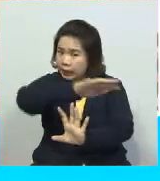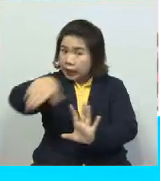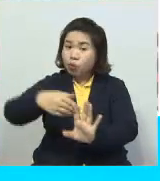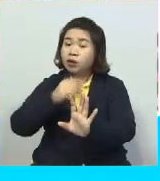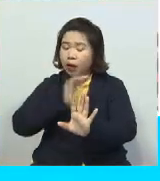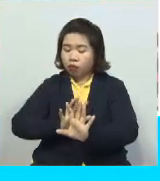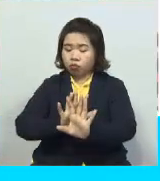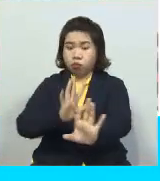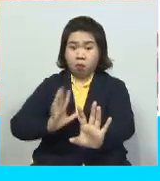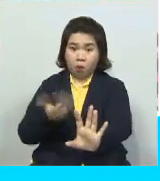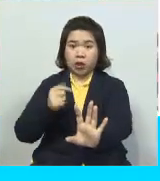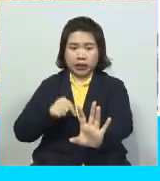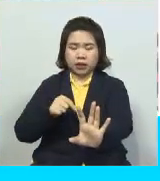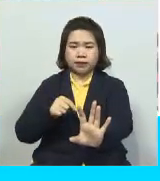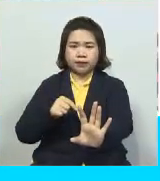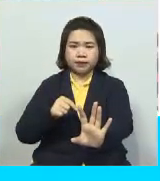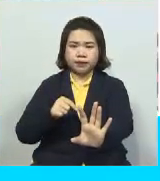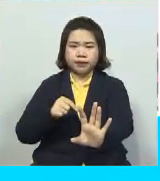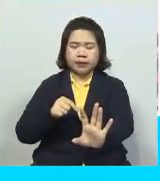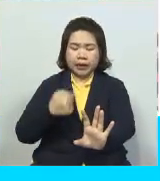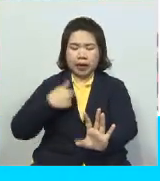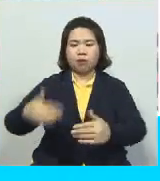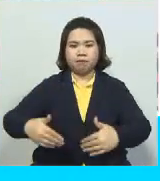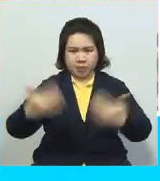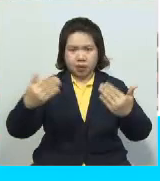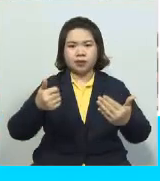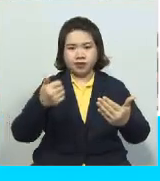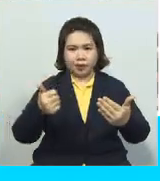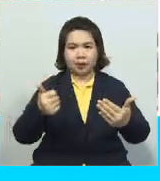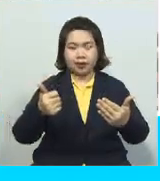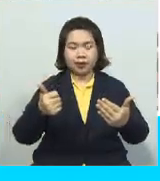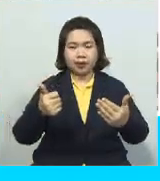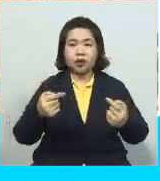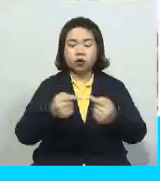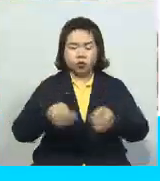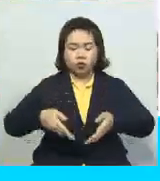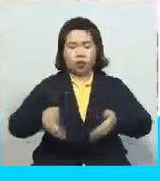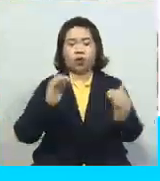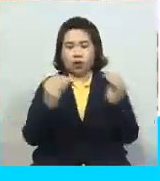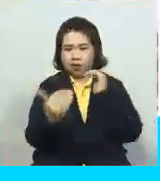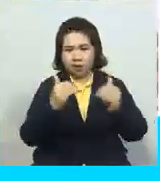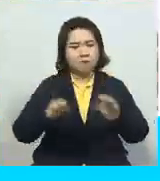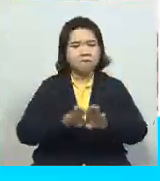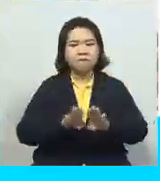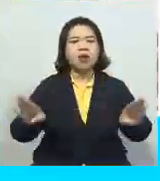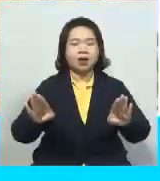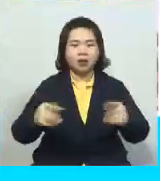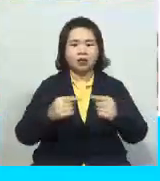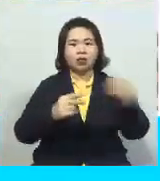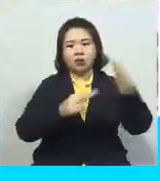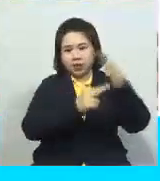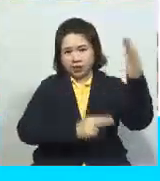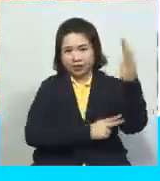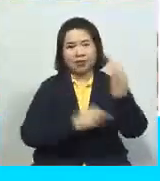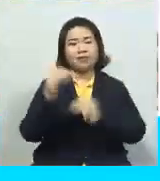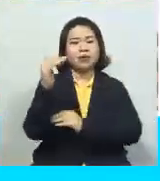นเข้ามาอัสดางทั้งหมดแล้วเนี่ยเราจะเปิดการจราจรในส่วนของถนนราชดำเนินทั้งหมดเพราะฉะนั้นสะพานสมเด็จพระปิ่นเกล้า